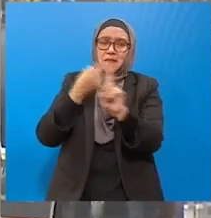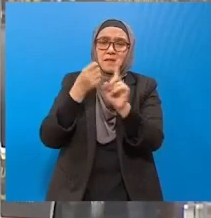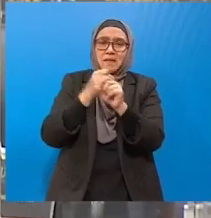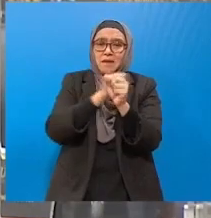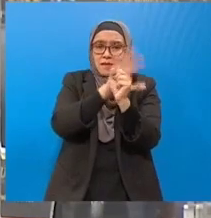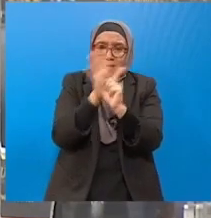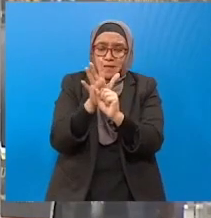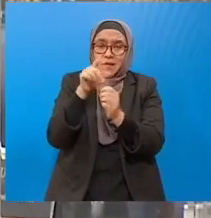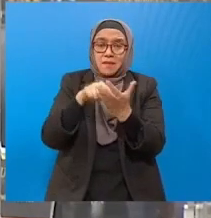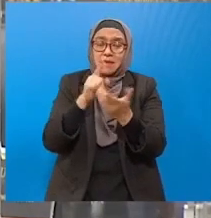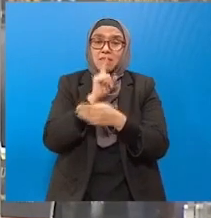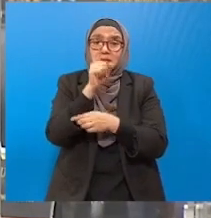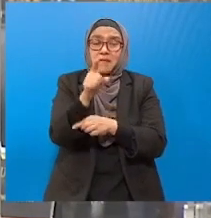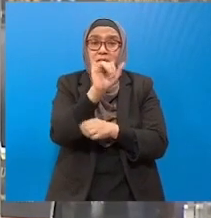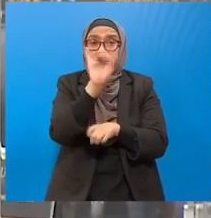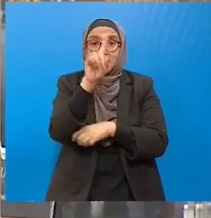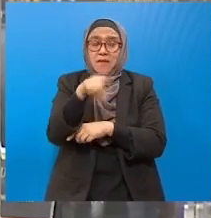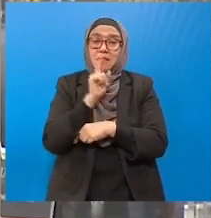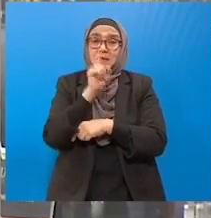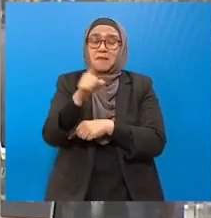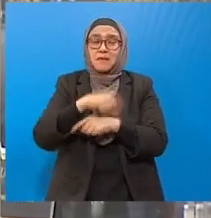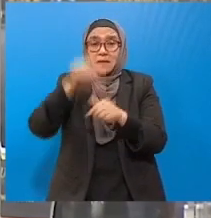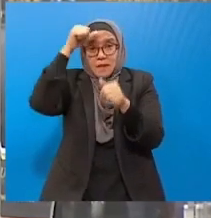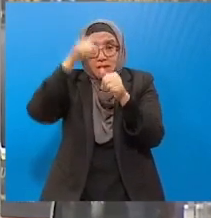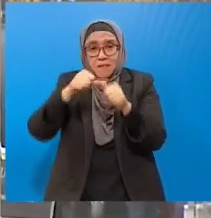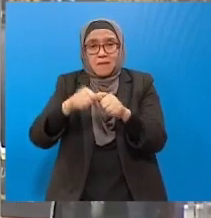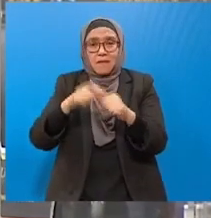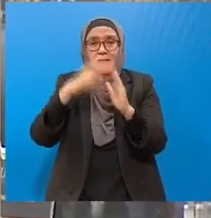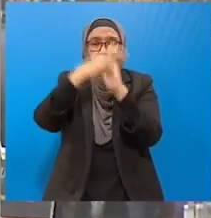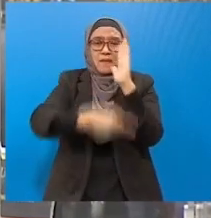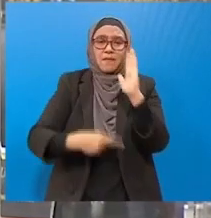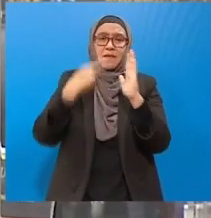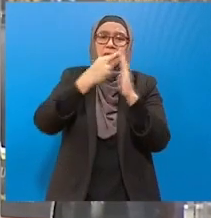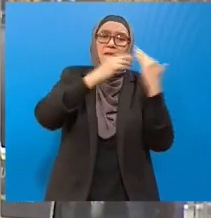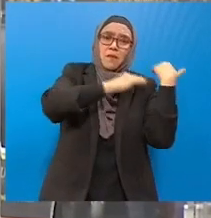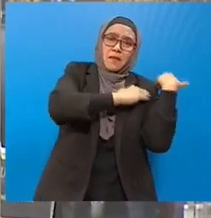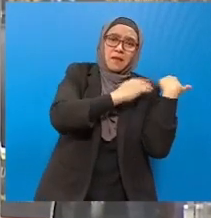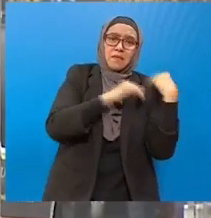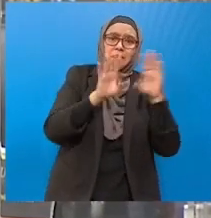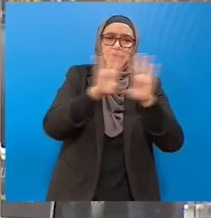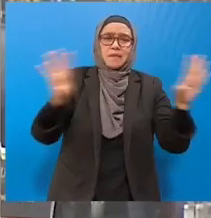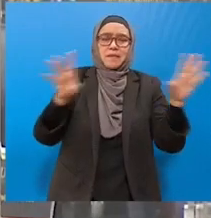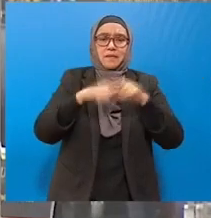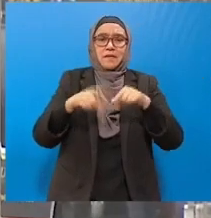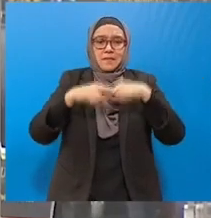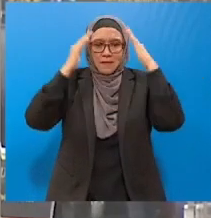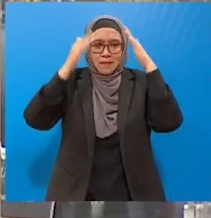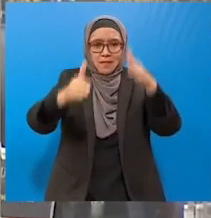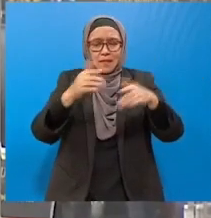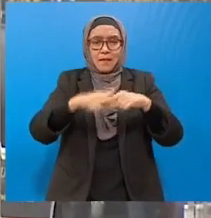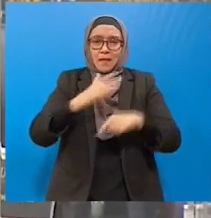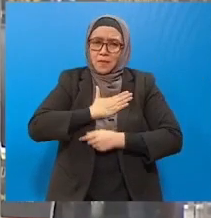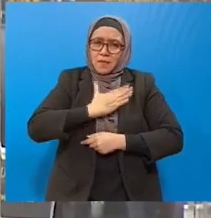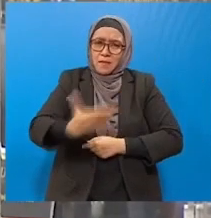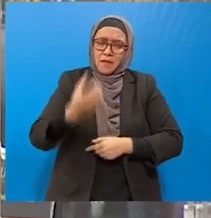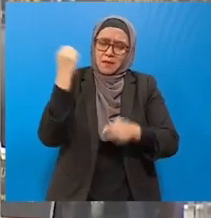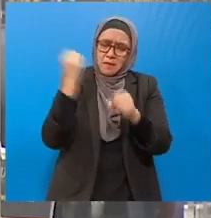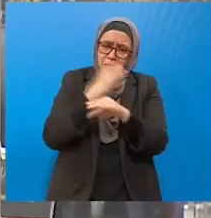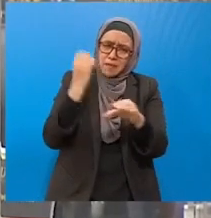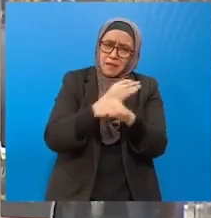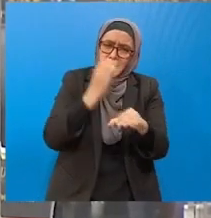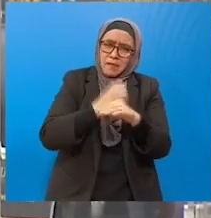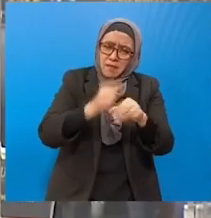bahwa peranan utama parisan harapan menjadi perhatian saya komitmen serta kerja keras mereka secara berterusan